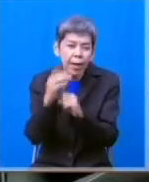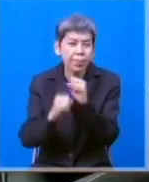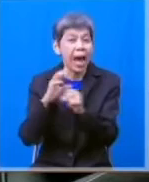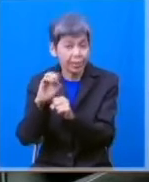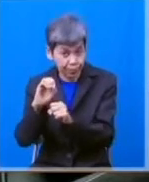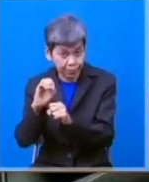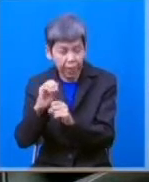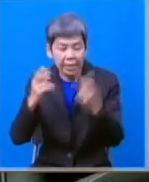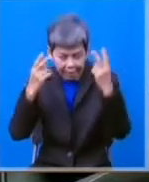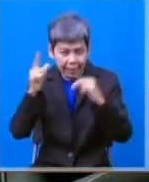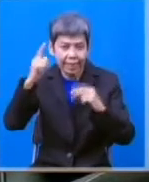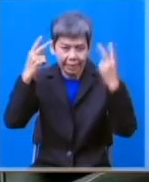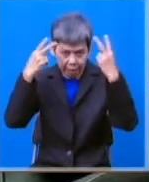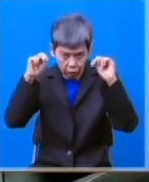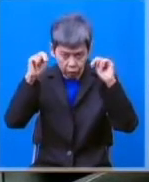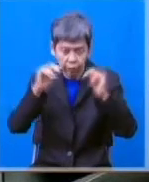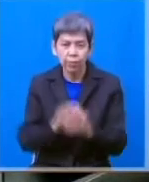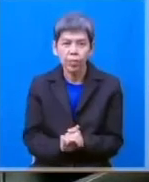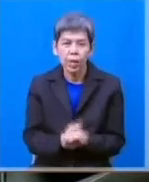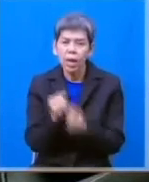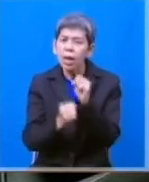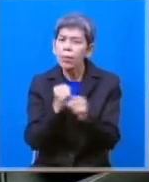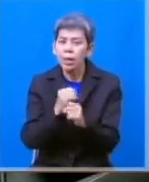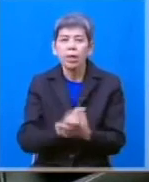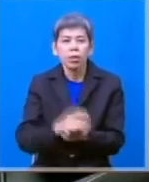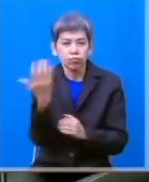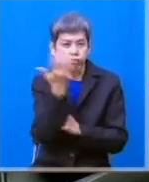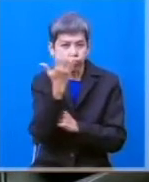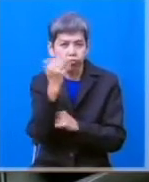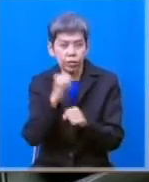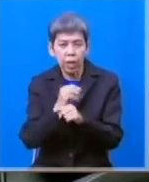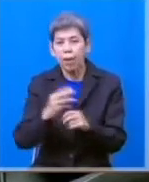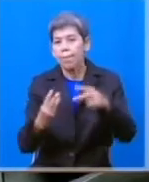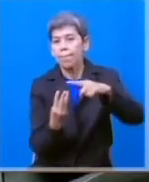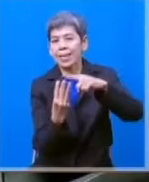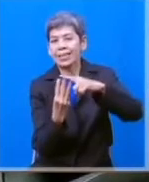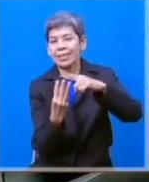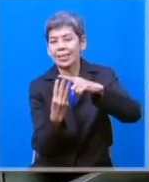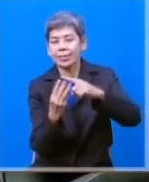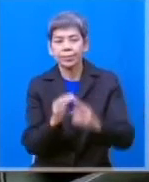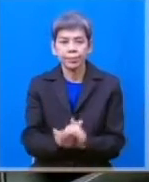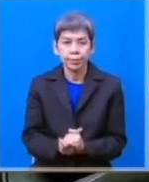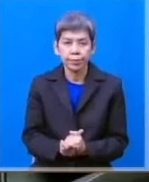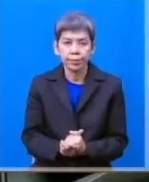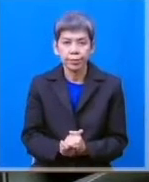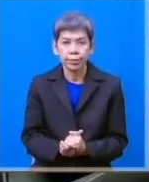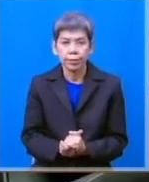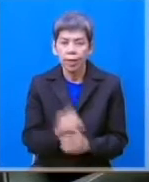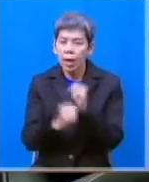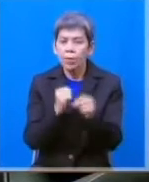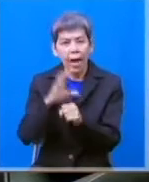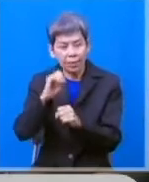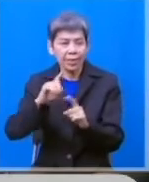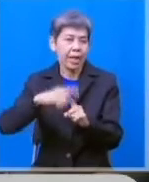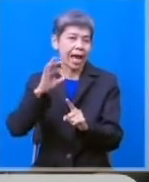ริยุทธเป็นนายก นะครับที่ตอนนั้น 50ที่โรงหนังหน้าโรงหนังเมเจอร ์ใหม่ที่ลำปางครับ 50กัน